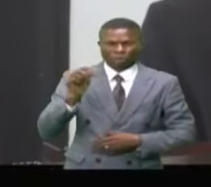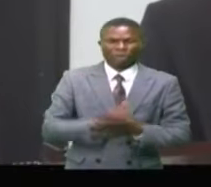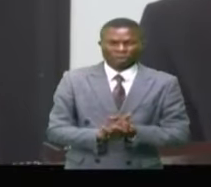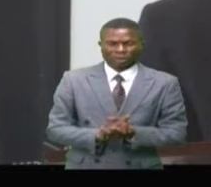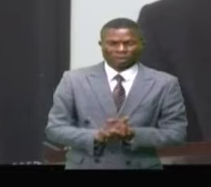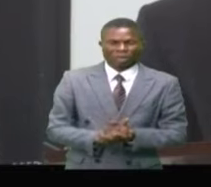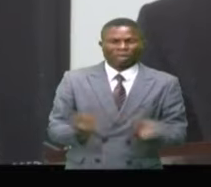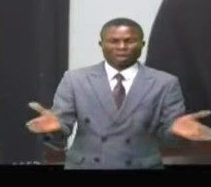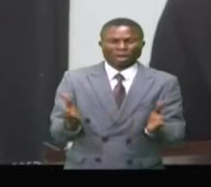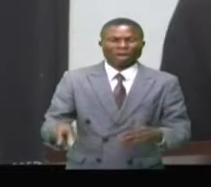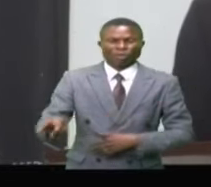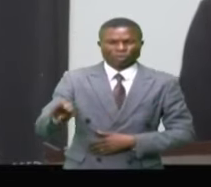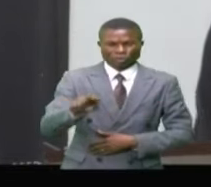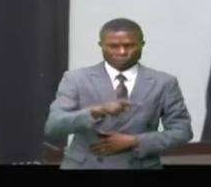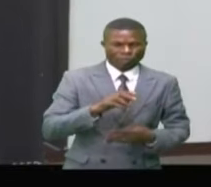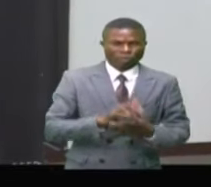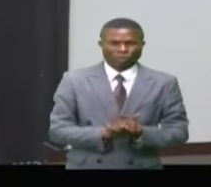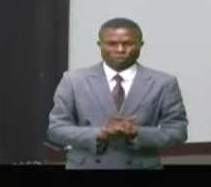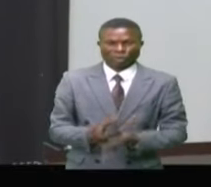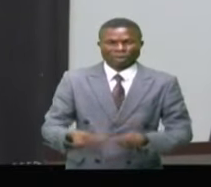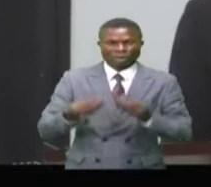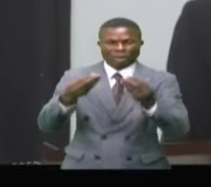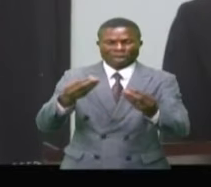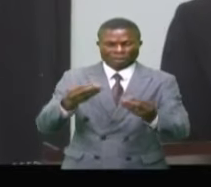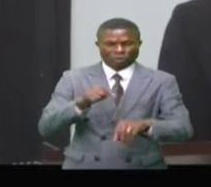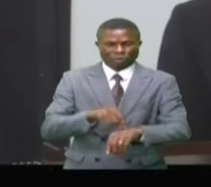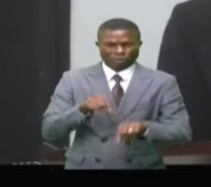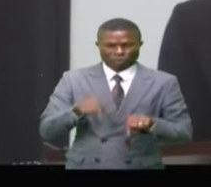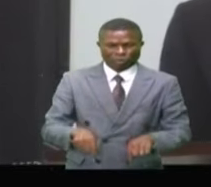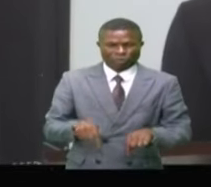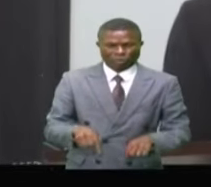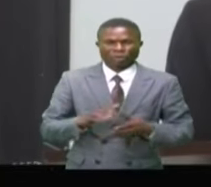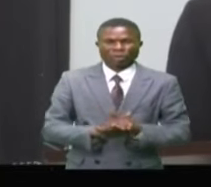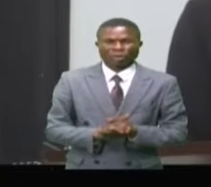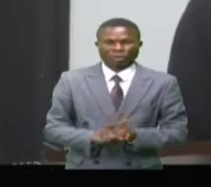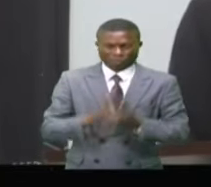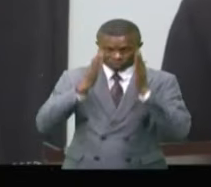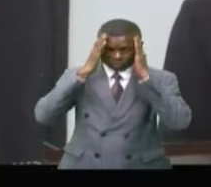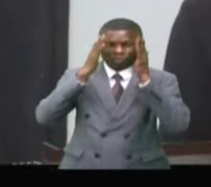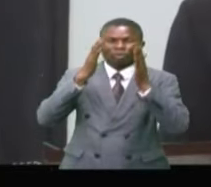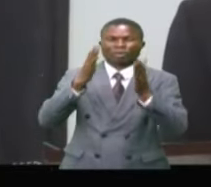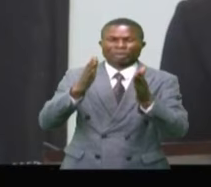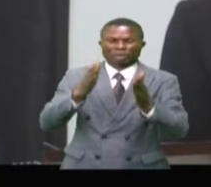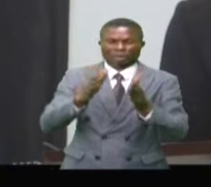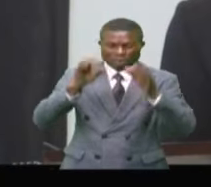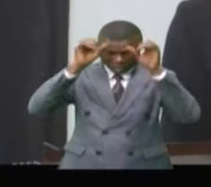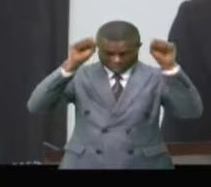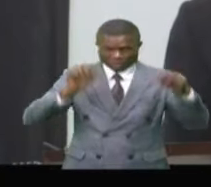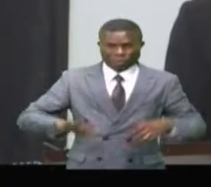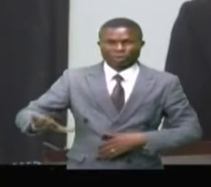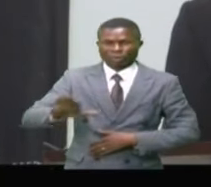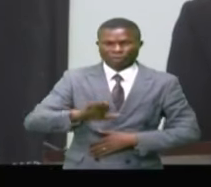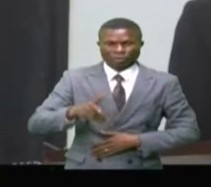vous exhorte donc à mettre à profit ces moments où nous avons l'attention du président de la République